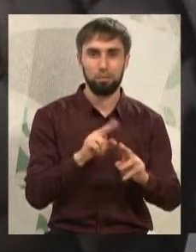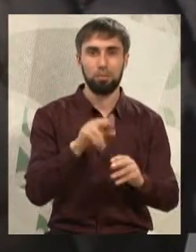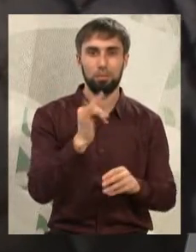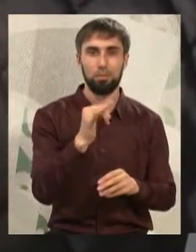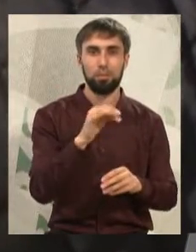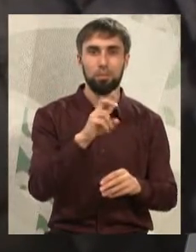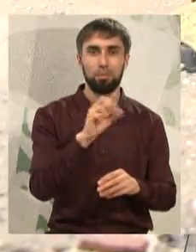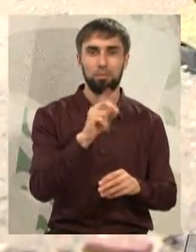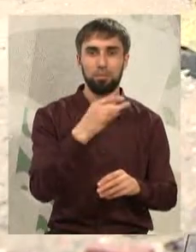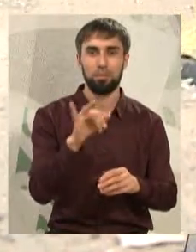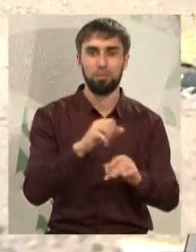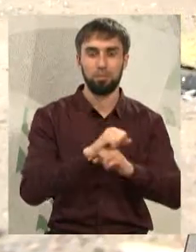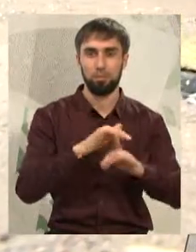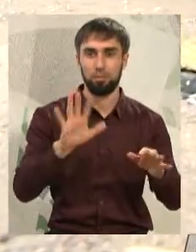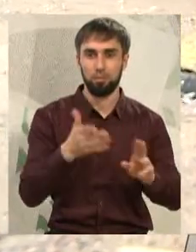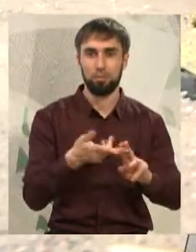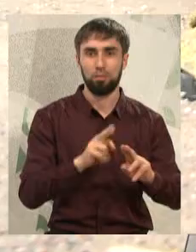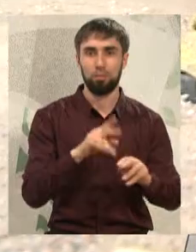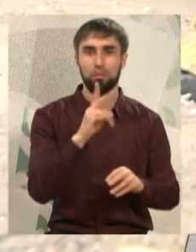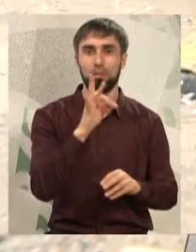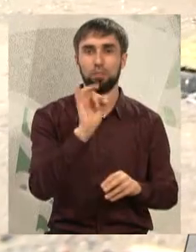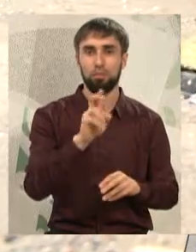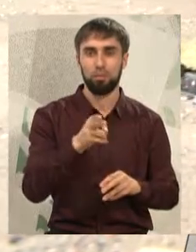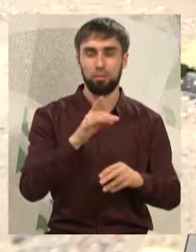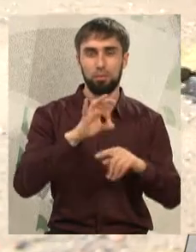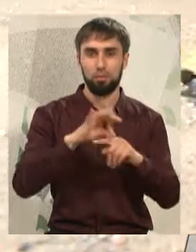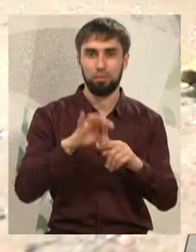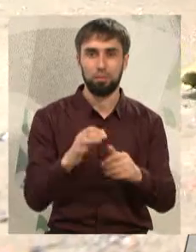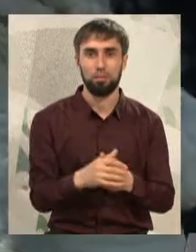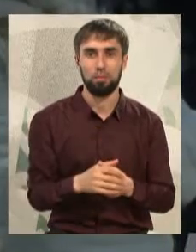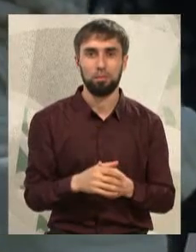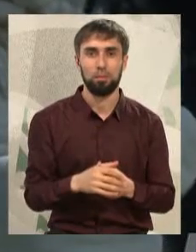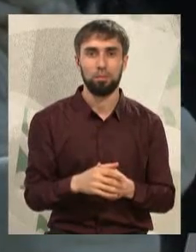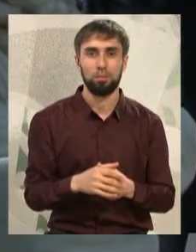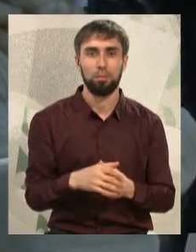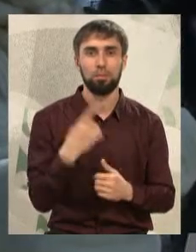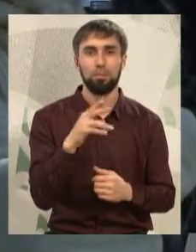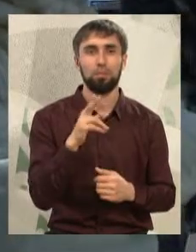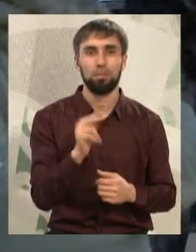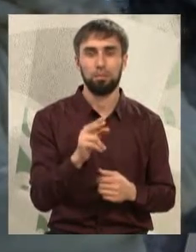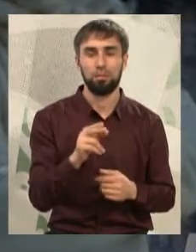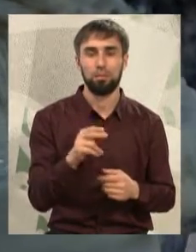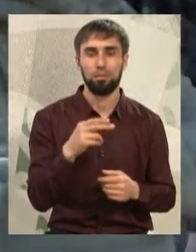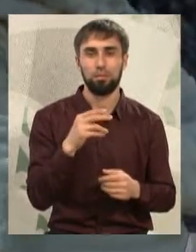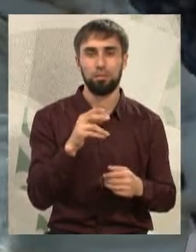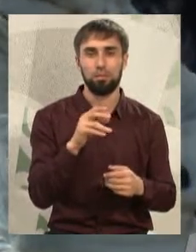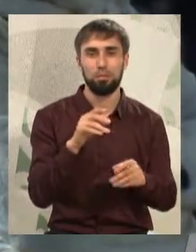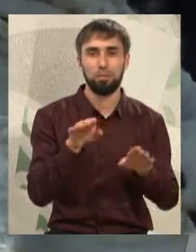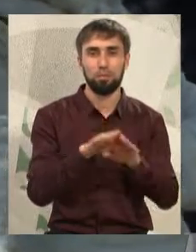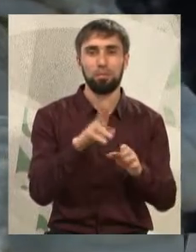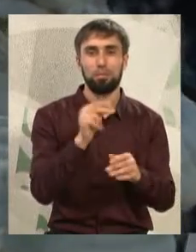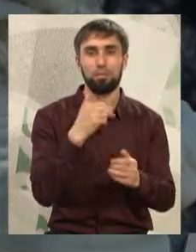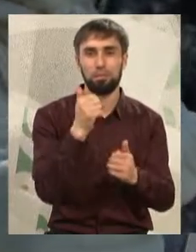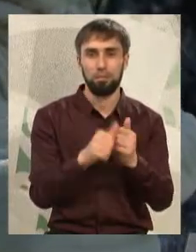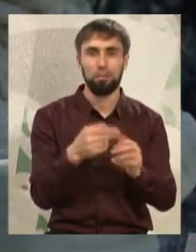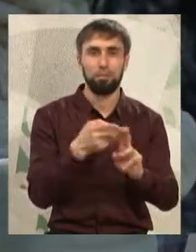пытаются жители добиться от властей какого-то решения, но эта тема привела только к спорам. Ну, как обычно, друг на друга все валят, короче, мы не